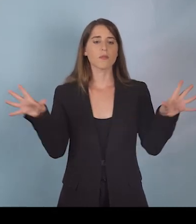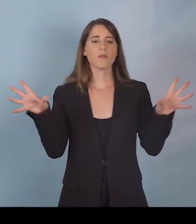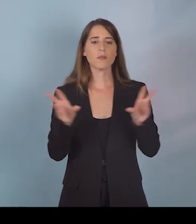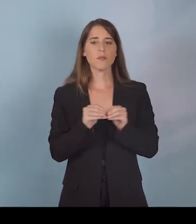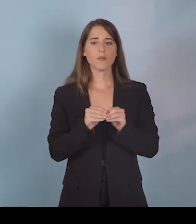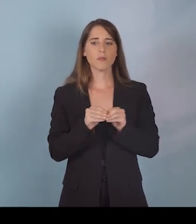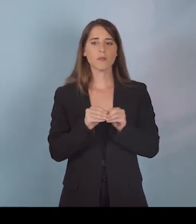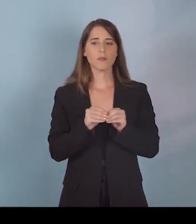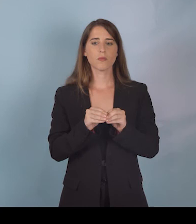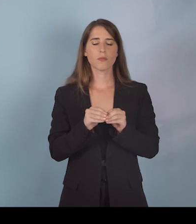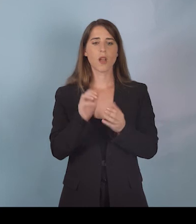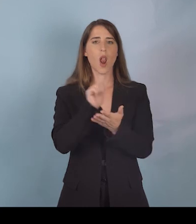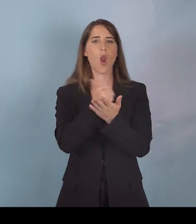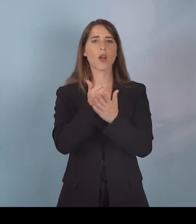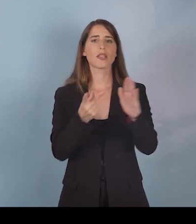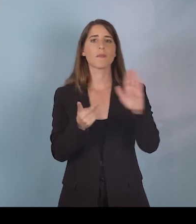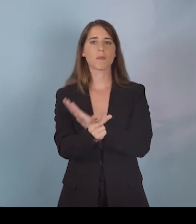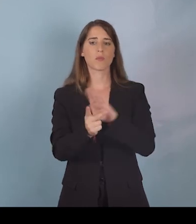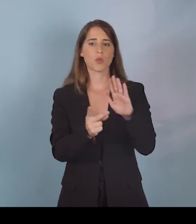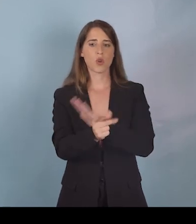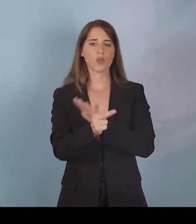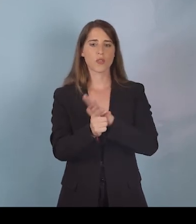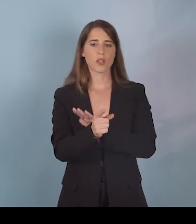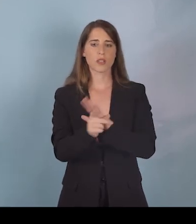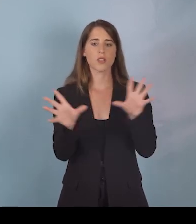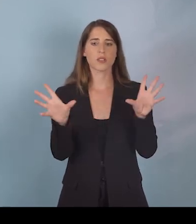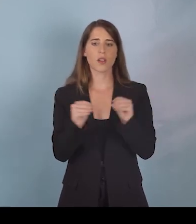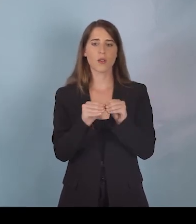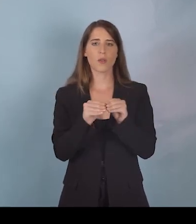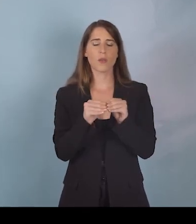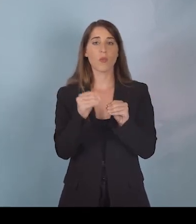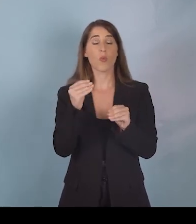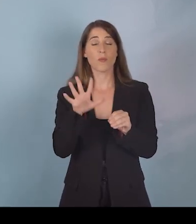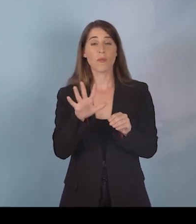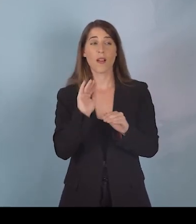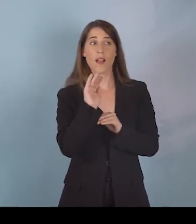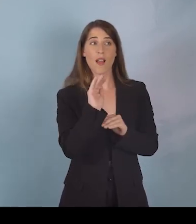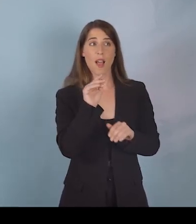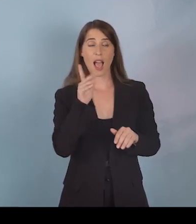αφορά σε ΛΟΑΤΚΙ πρόσφυγες και αιτούντες άσυλο.